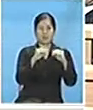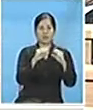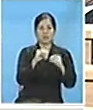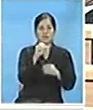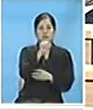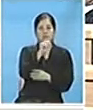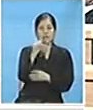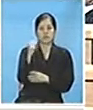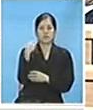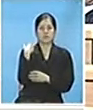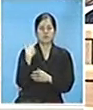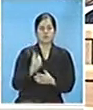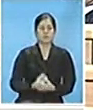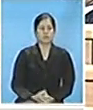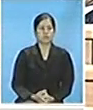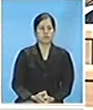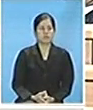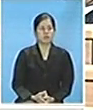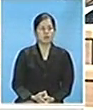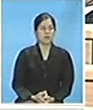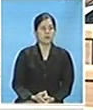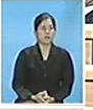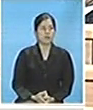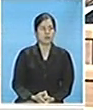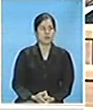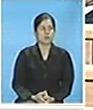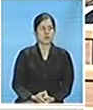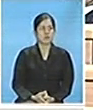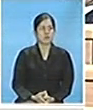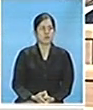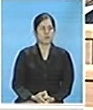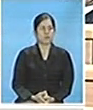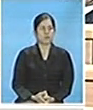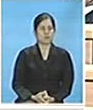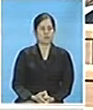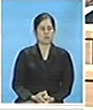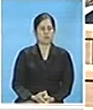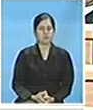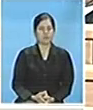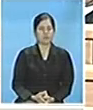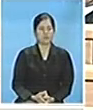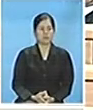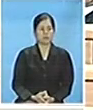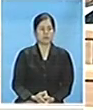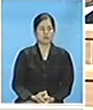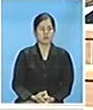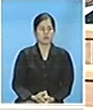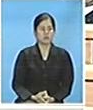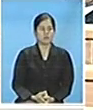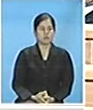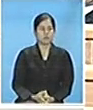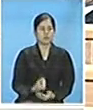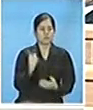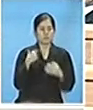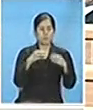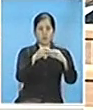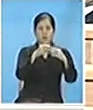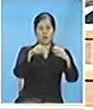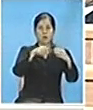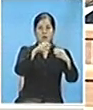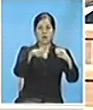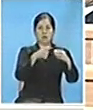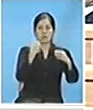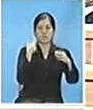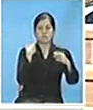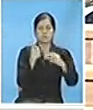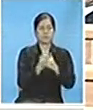นอยู่อย่าให้ผมต้องพูดถึงสิ่งศักดิ์สิทธิ์นะครับแต่ว่ามีคนกลุ่มหนึ่งใช้ให้